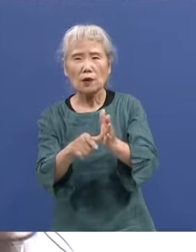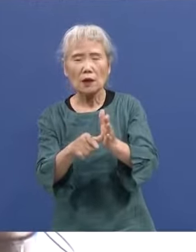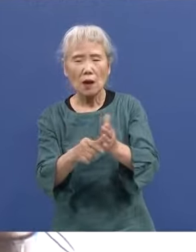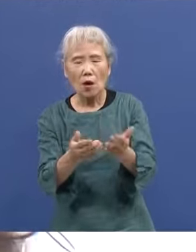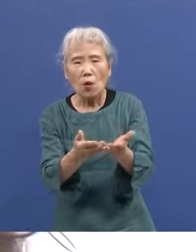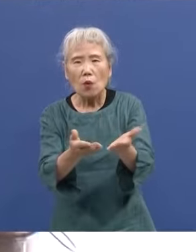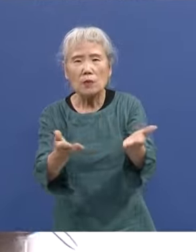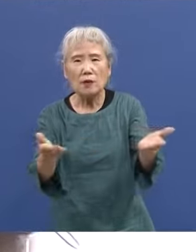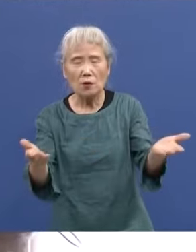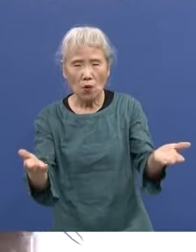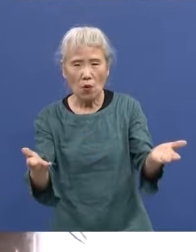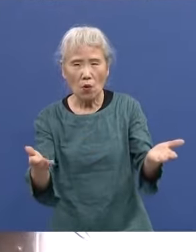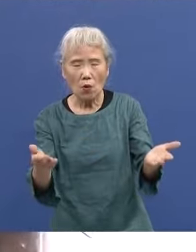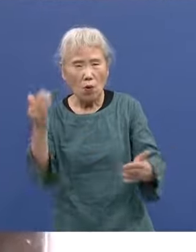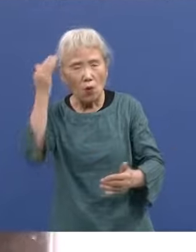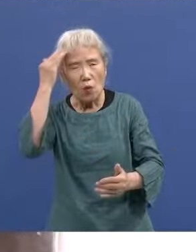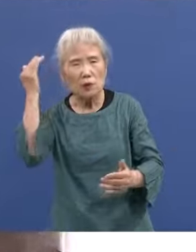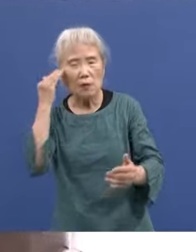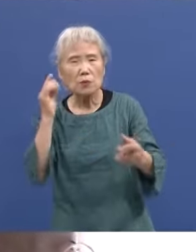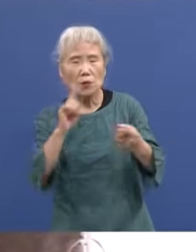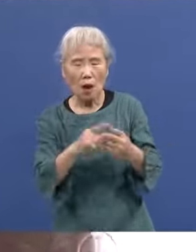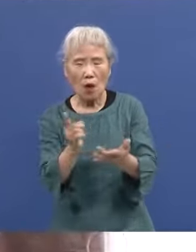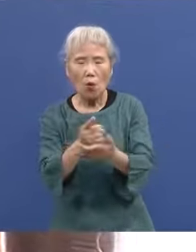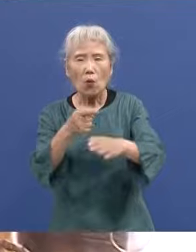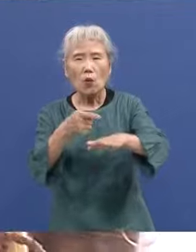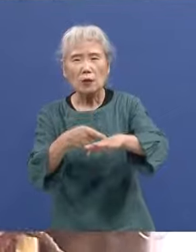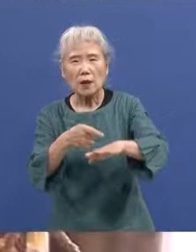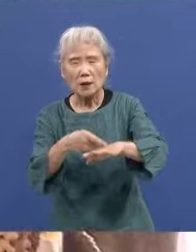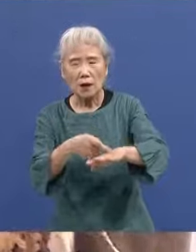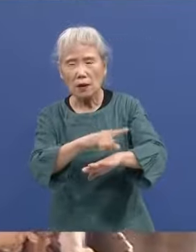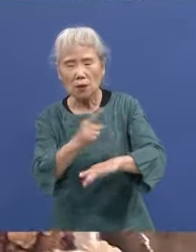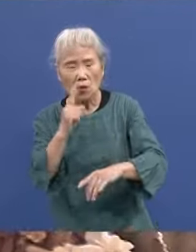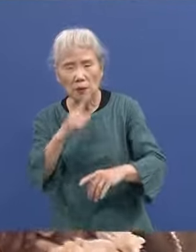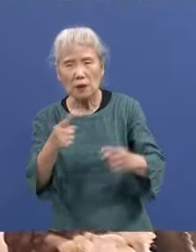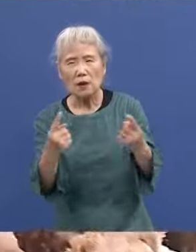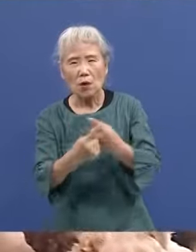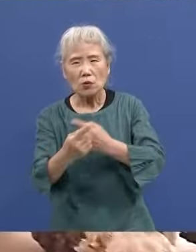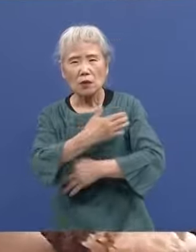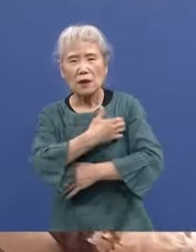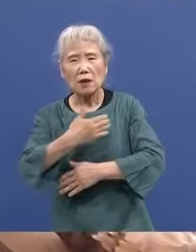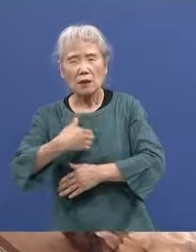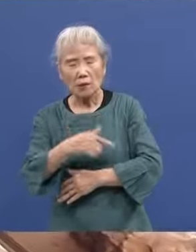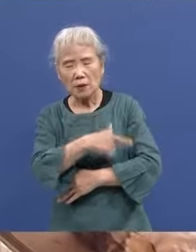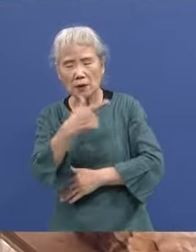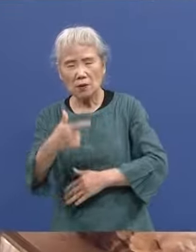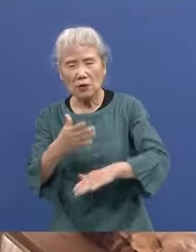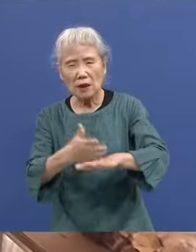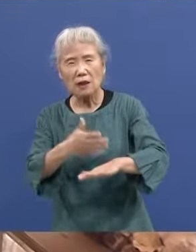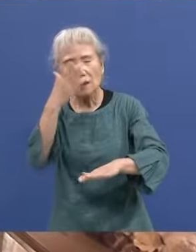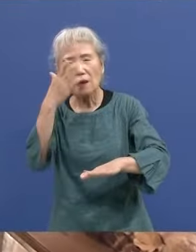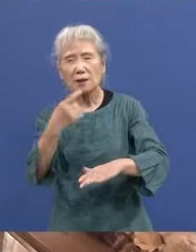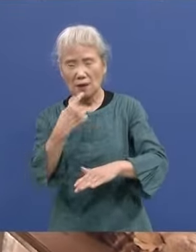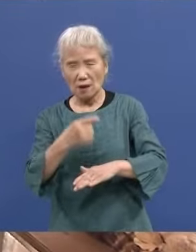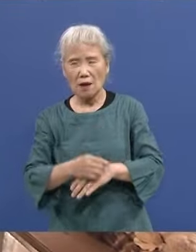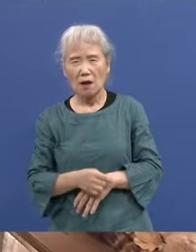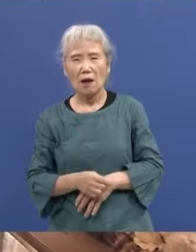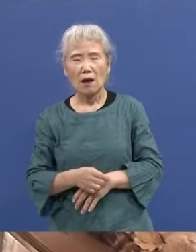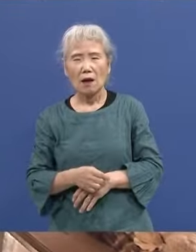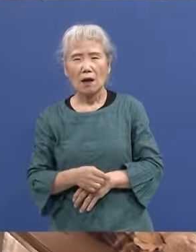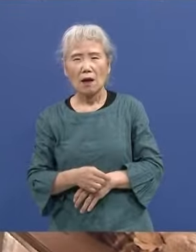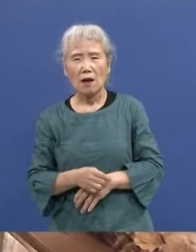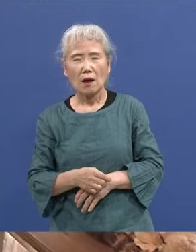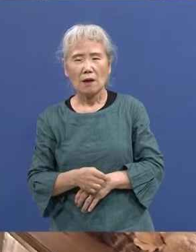店のコンセプトや方向性っていうところを見つめ直すことができたのが非常にありがたかったです。なんとなくで